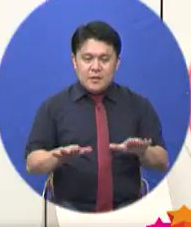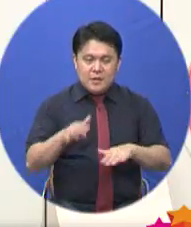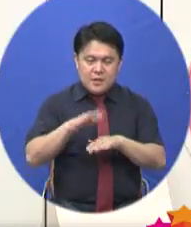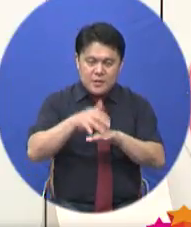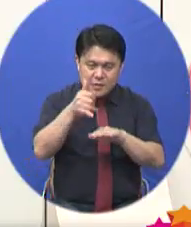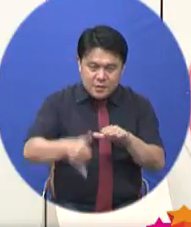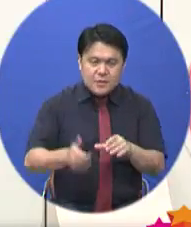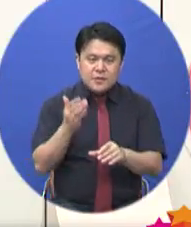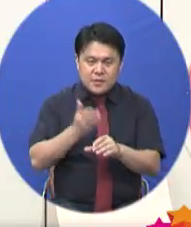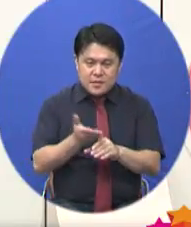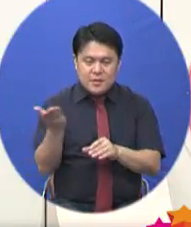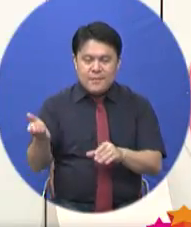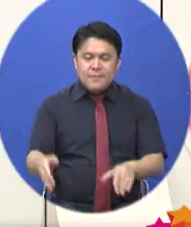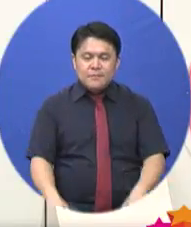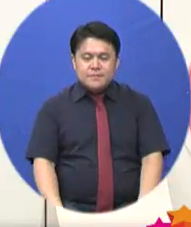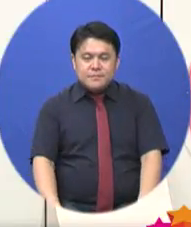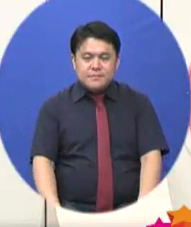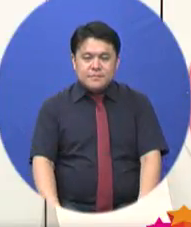지으시고 사시고.